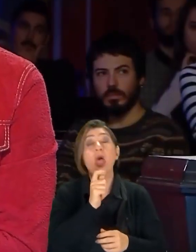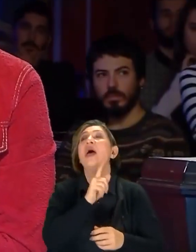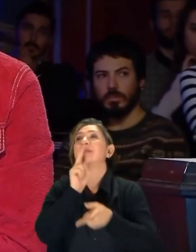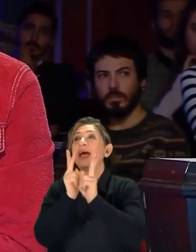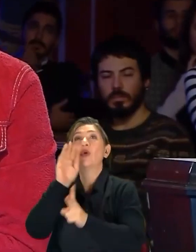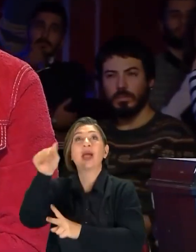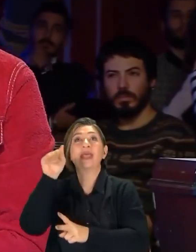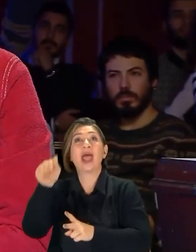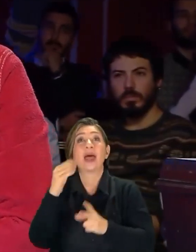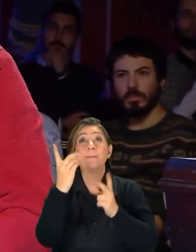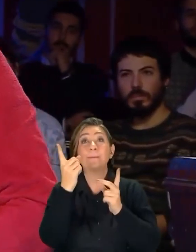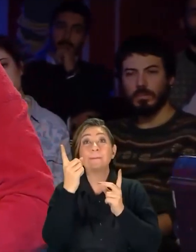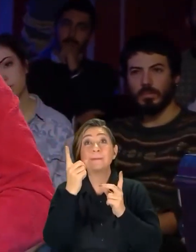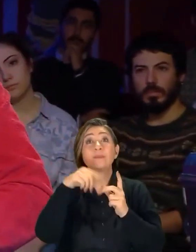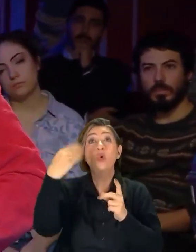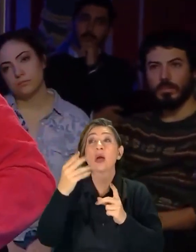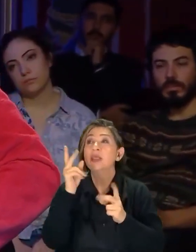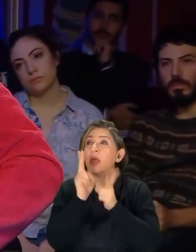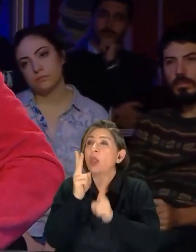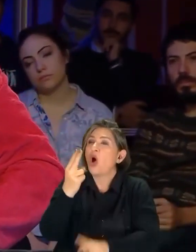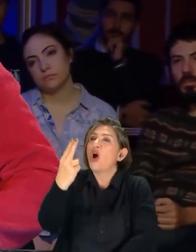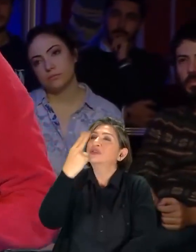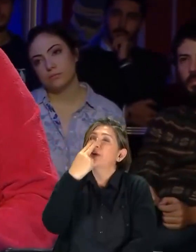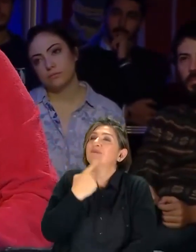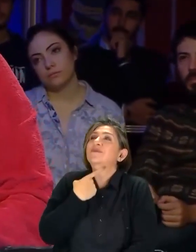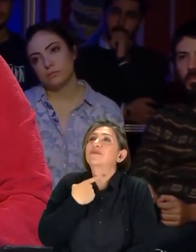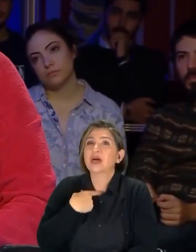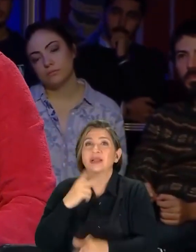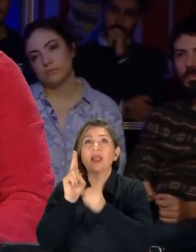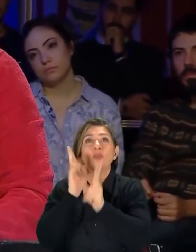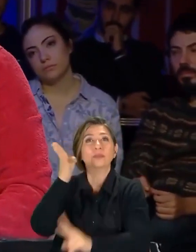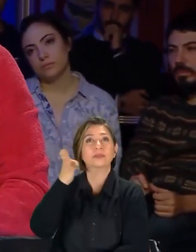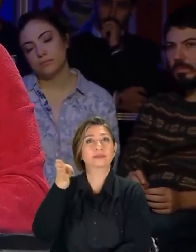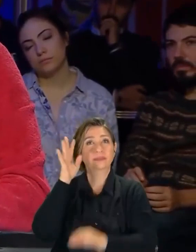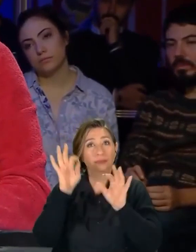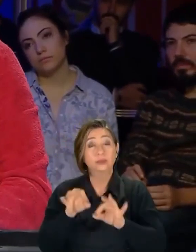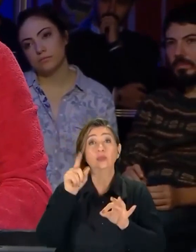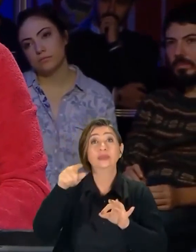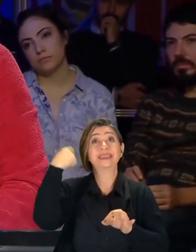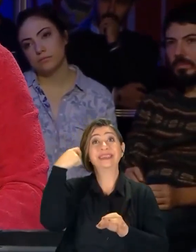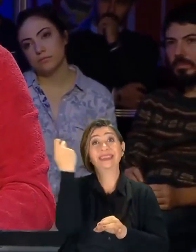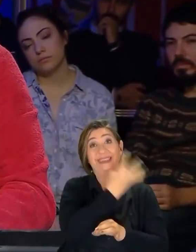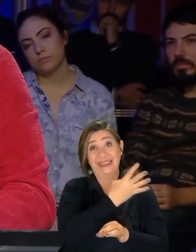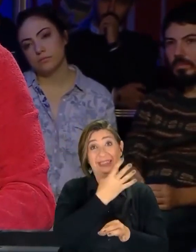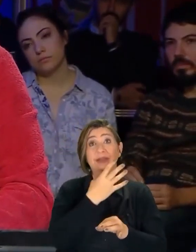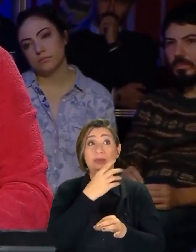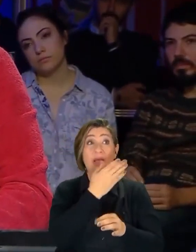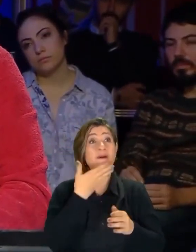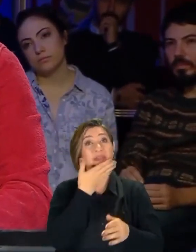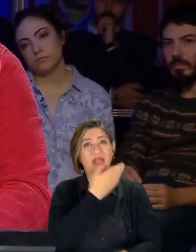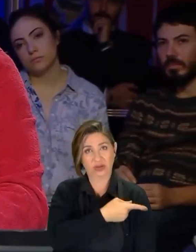tiyatroya gelen bir ve sonra tiyatro izleyicisi olan bir kitle oluştu ki bu bence dizinin gücü dizi